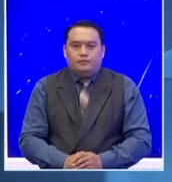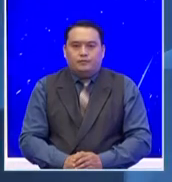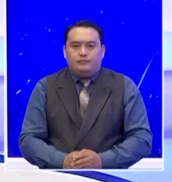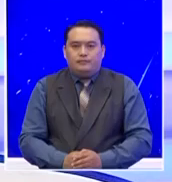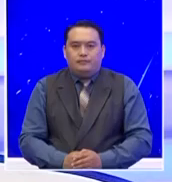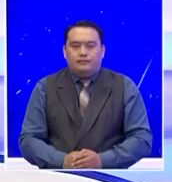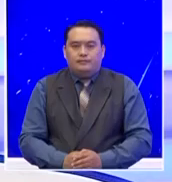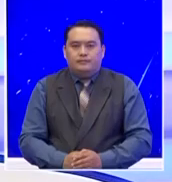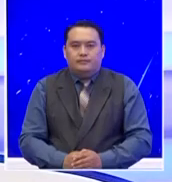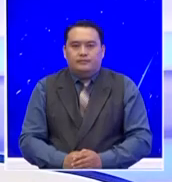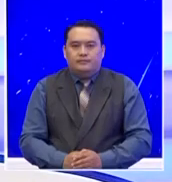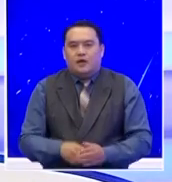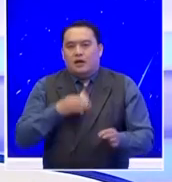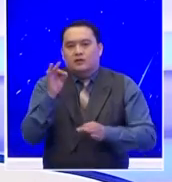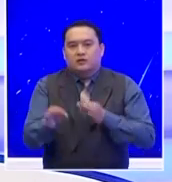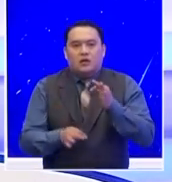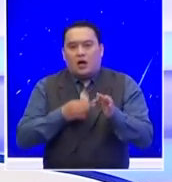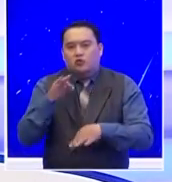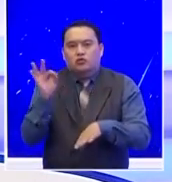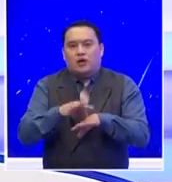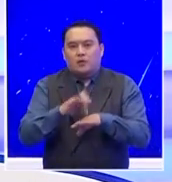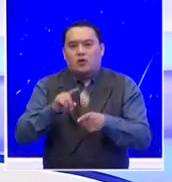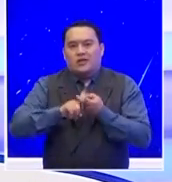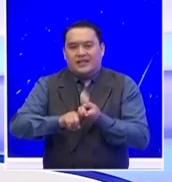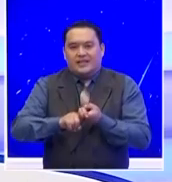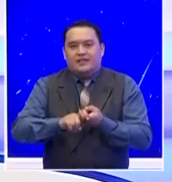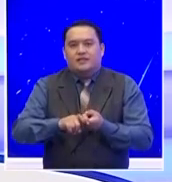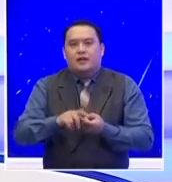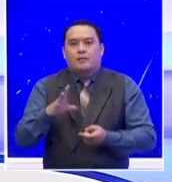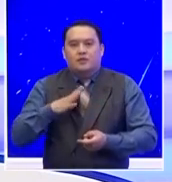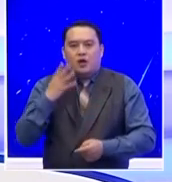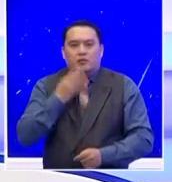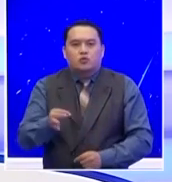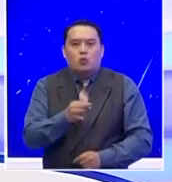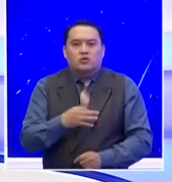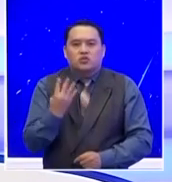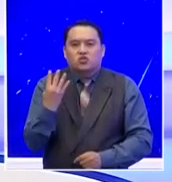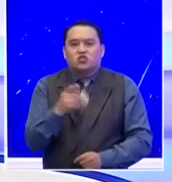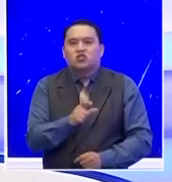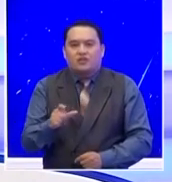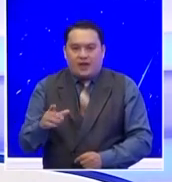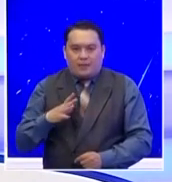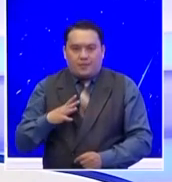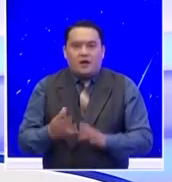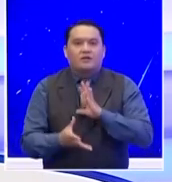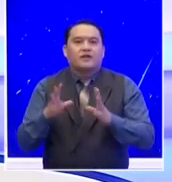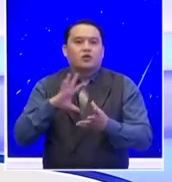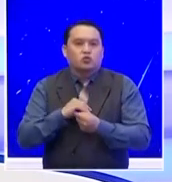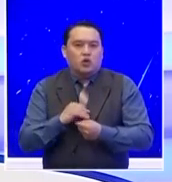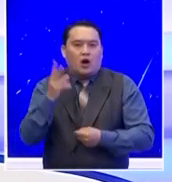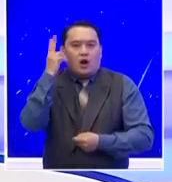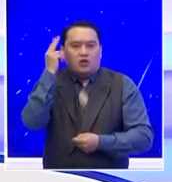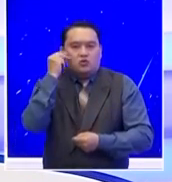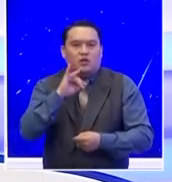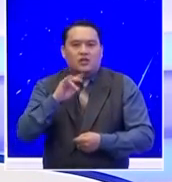ЖТСУ. За сутки количество зараженных инфекцией COVID-19 в Алматинской области возросло на 4 человека. В результате